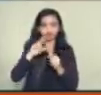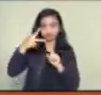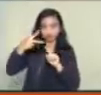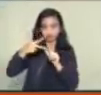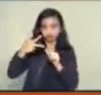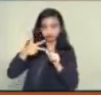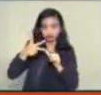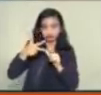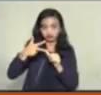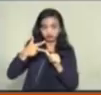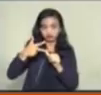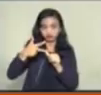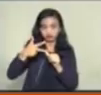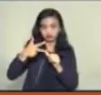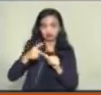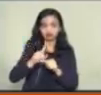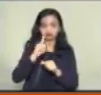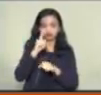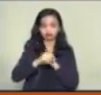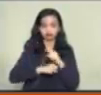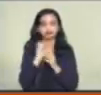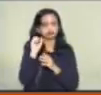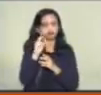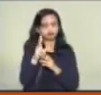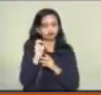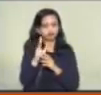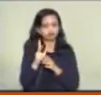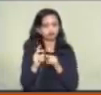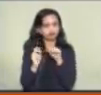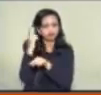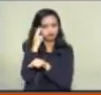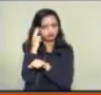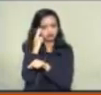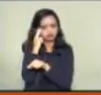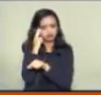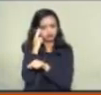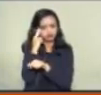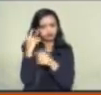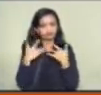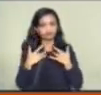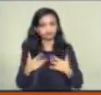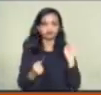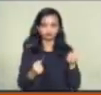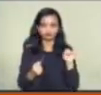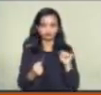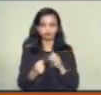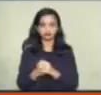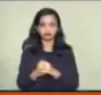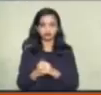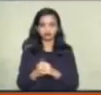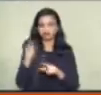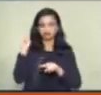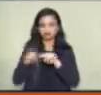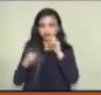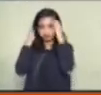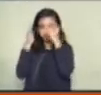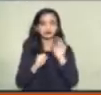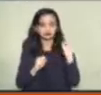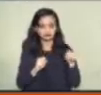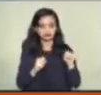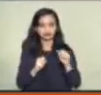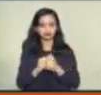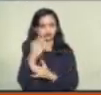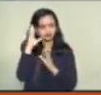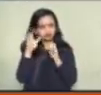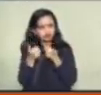pangatlo, magit pa lang isang taon lang pa po yung pangatlo. Itong si Rodney, nadidepress ngayon. Opo. Hindi na siya makapag-concentrate sa trabaho. Opo.